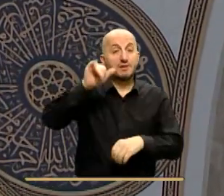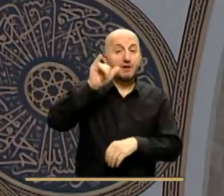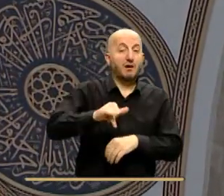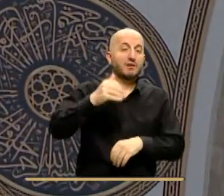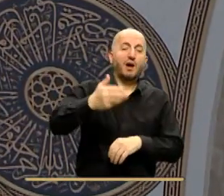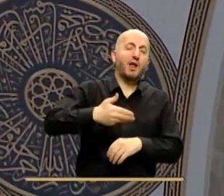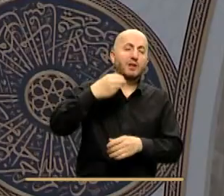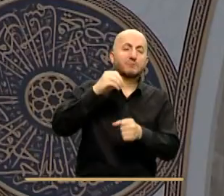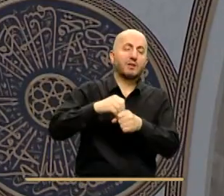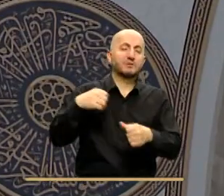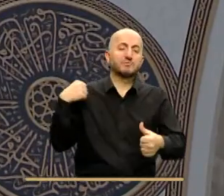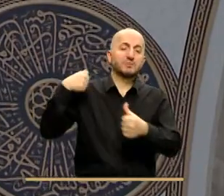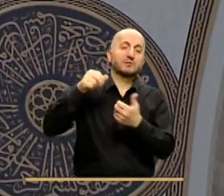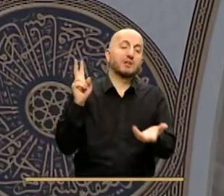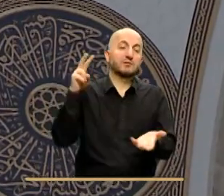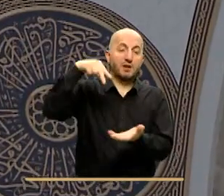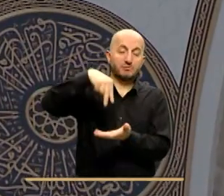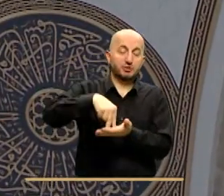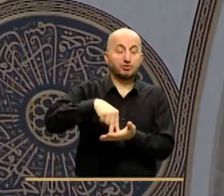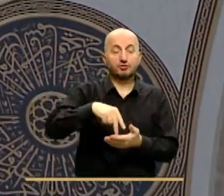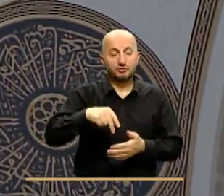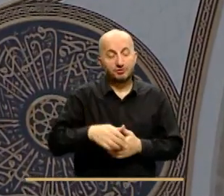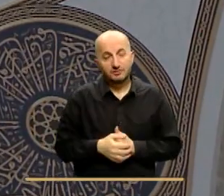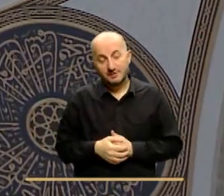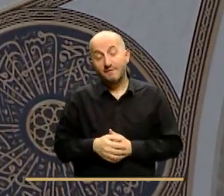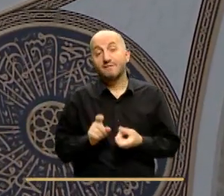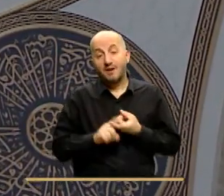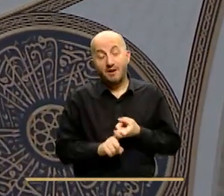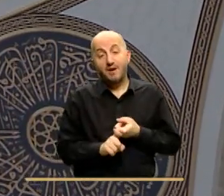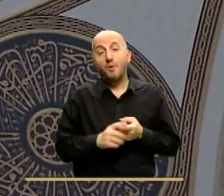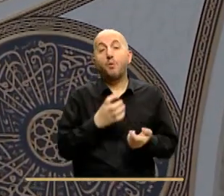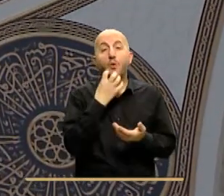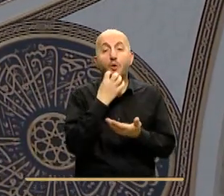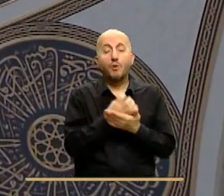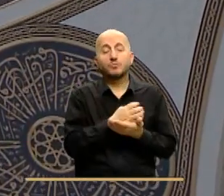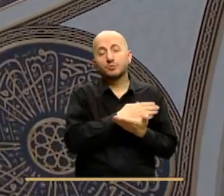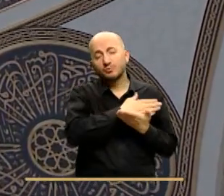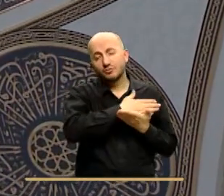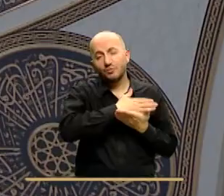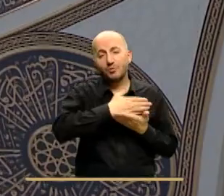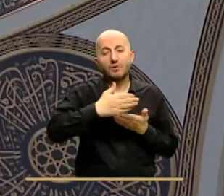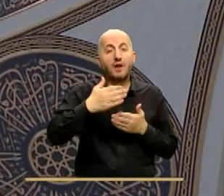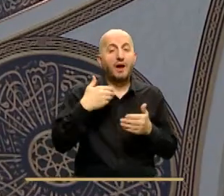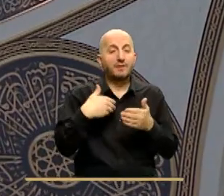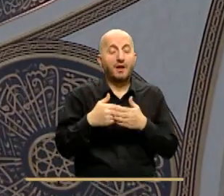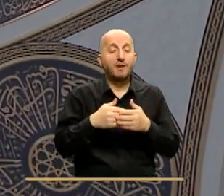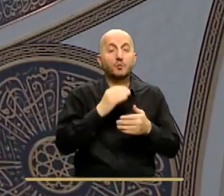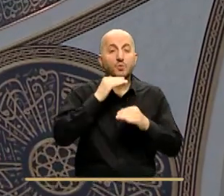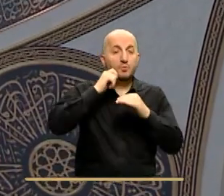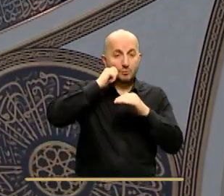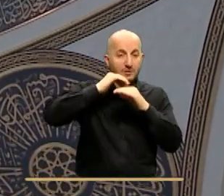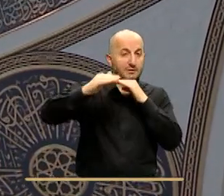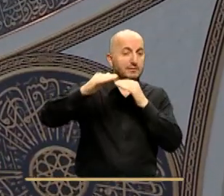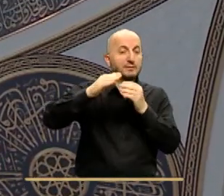anlatmak için bir kez kalkmış ve ömrünün sonuna kadar da ümmetinin ihyası